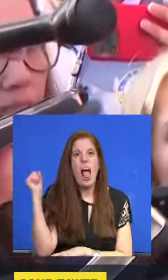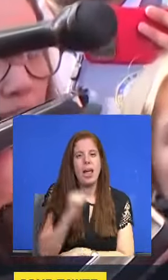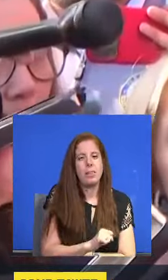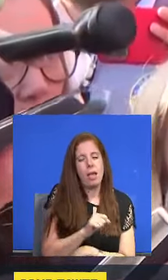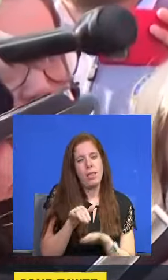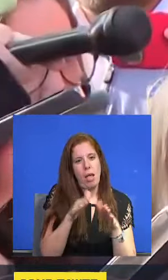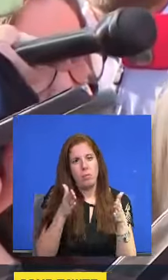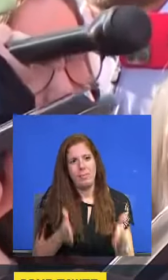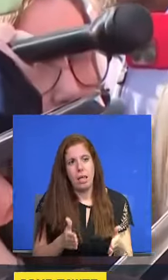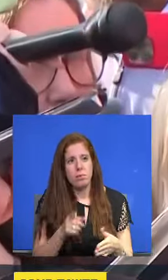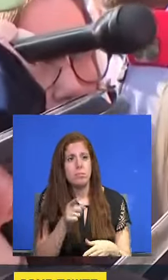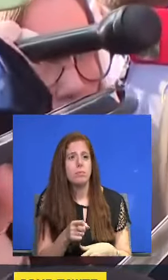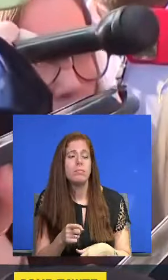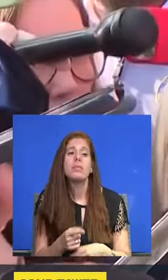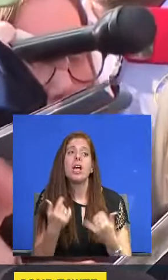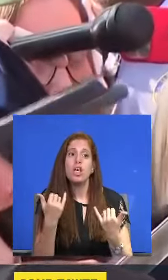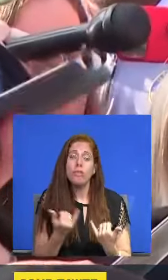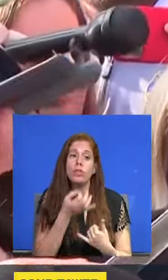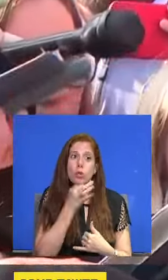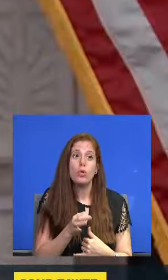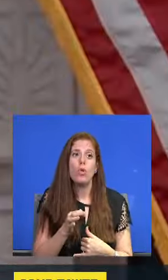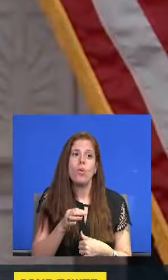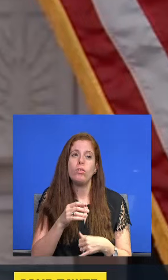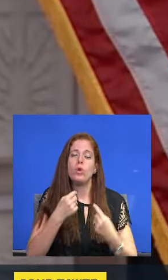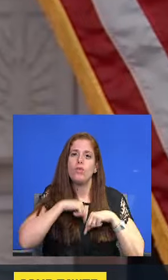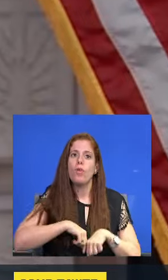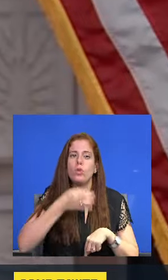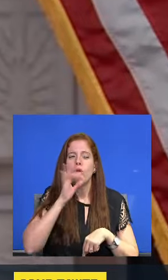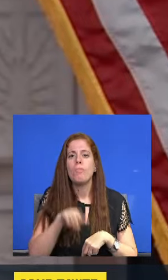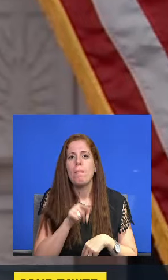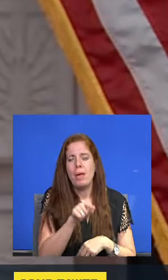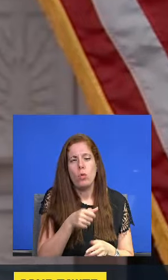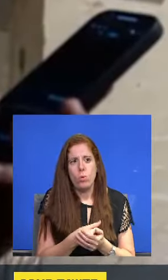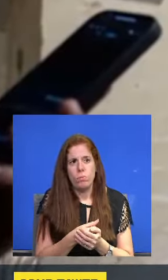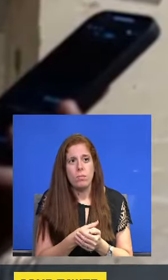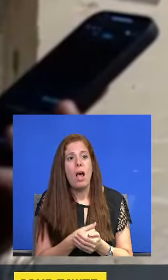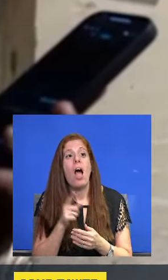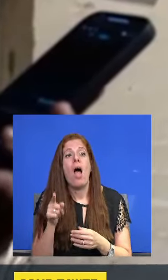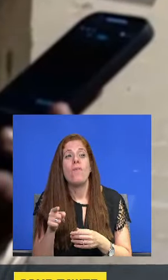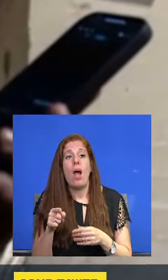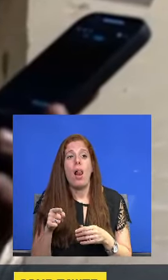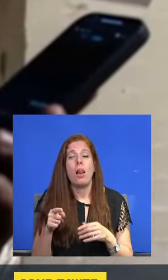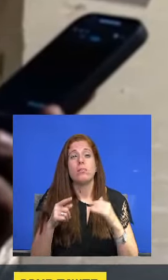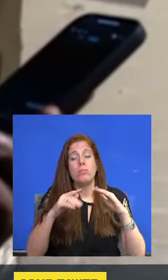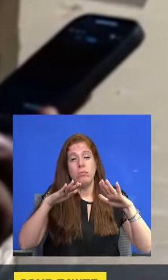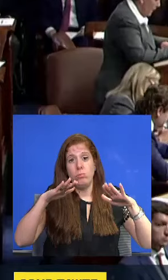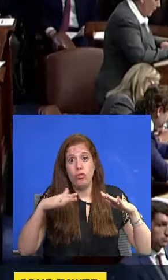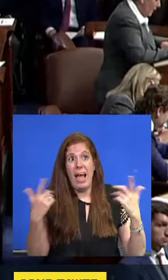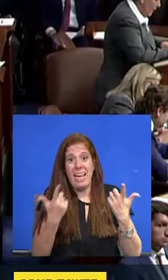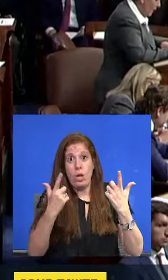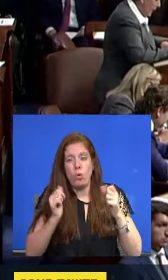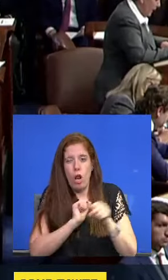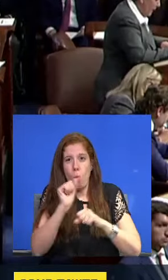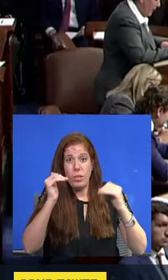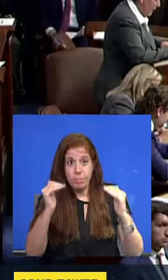of this country that we have a better speaker of the house than Kevin McCarthy. אבל משנדמו הדי חגיגות המורדים, נותרה השאלה מה עושים